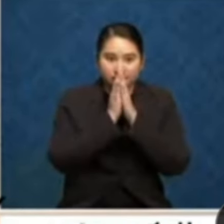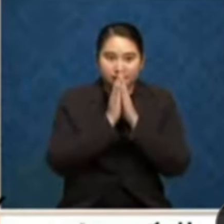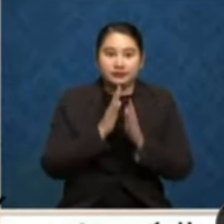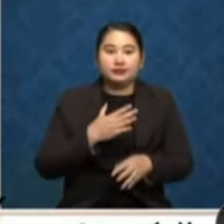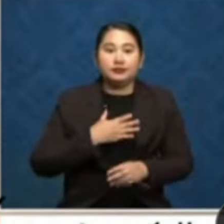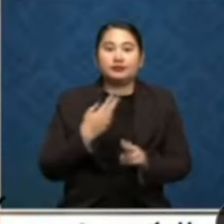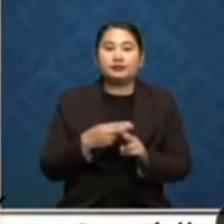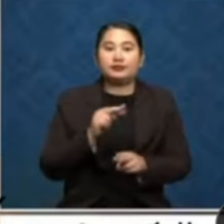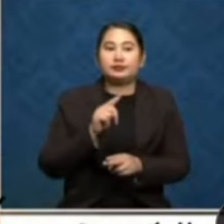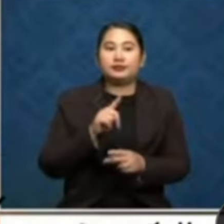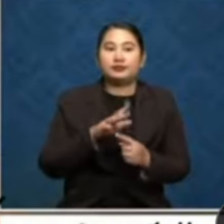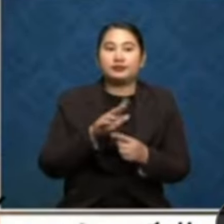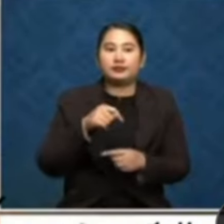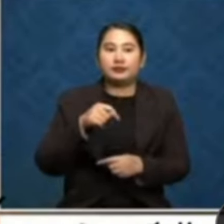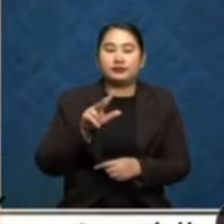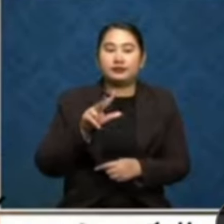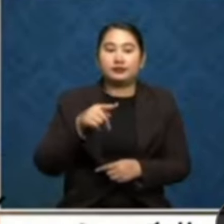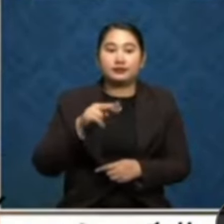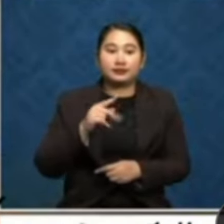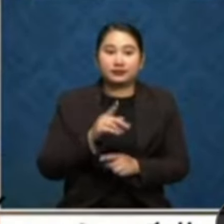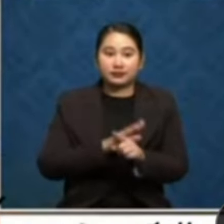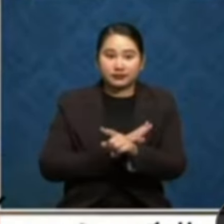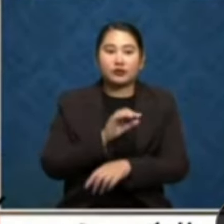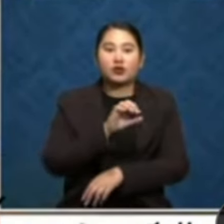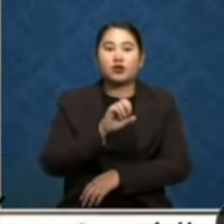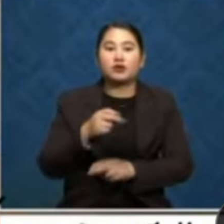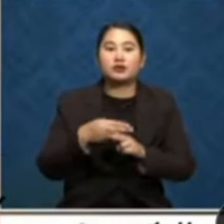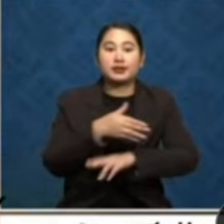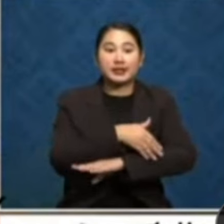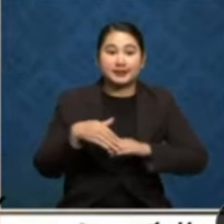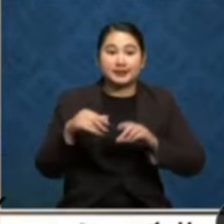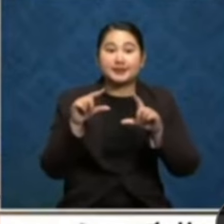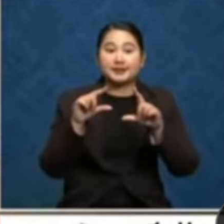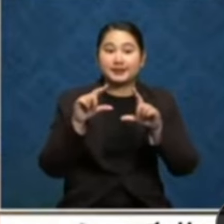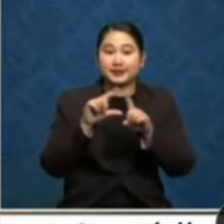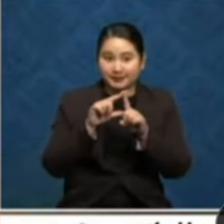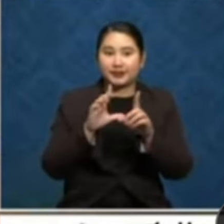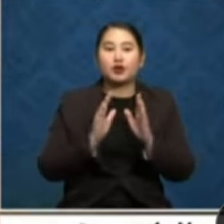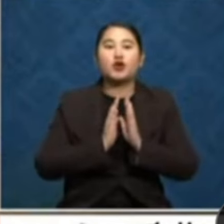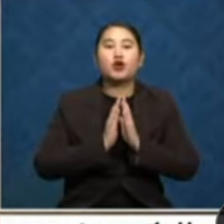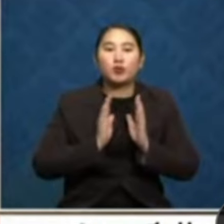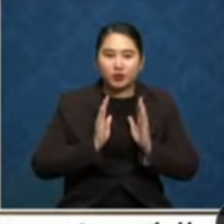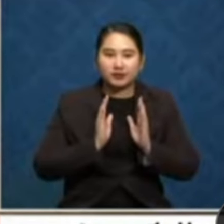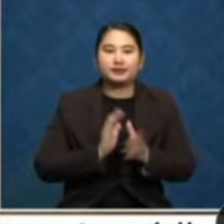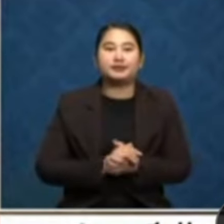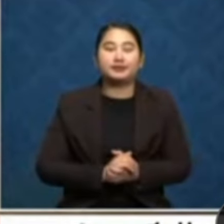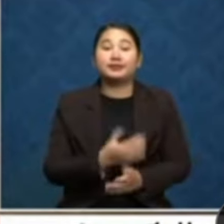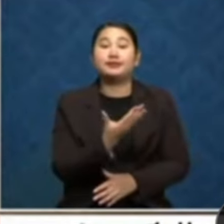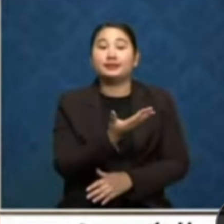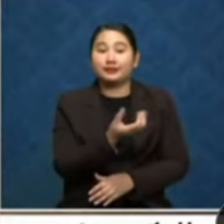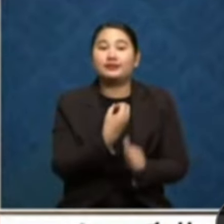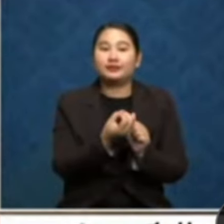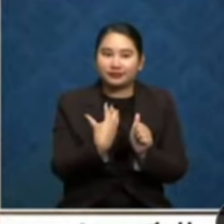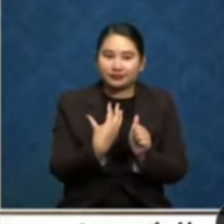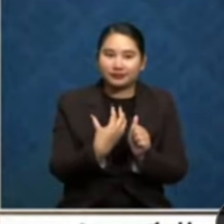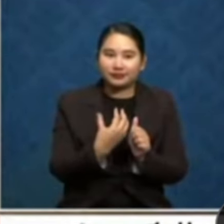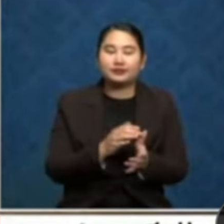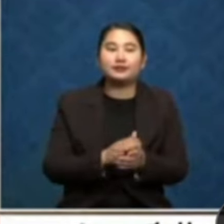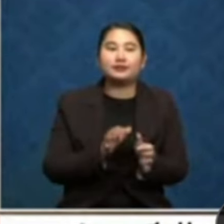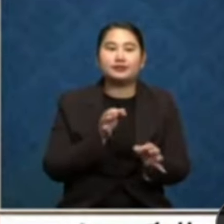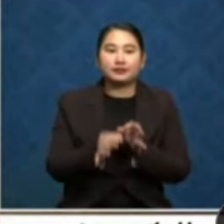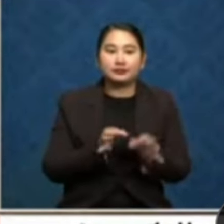เคพครับผมณัฐพงษ์ยาวุธผู้แทนราษฎรแบบบัญชีรายชื่อพรรคประชาชนครับขอบคุณท่านประธานที่ช่วยชี้แจงในส่วน